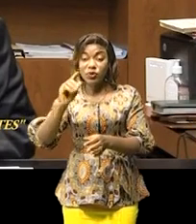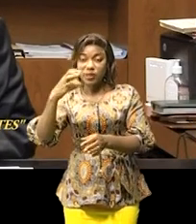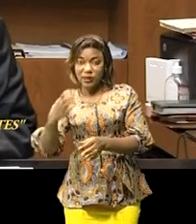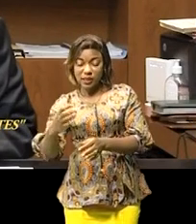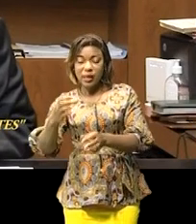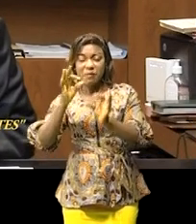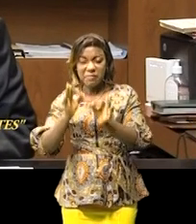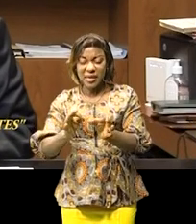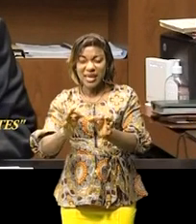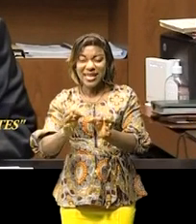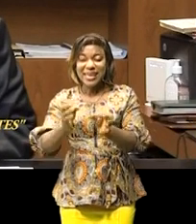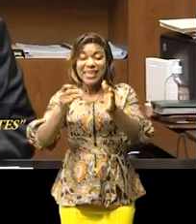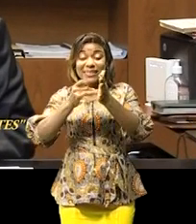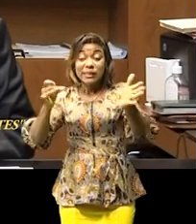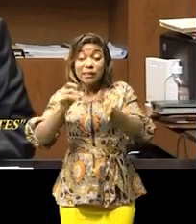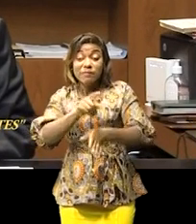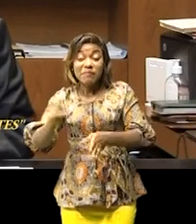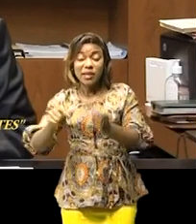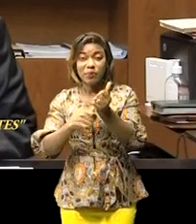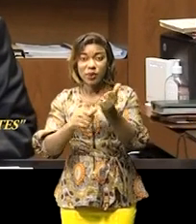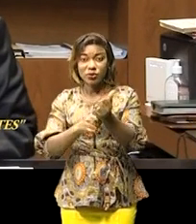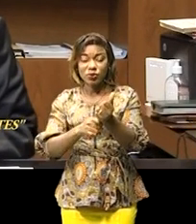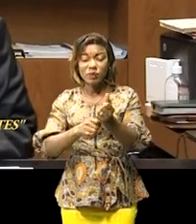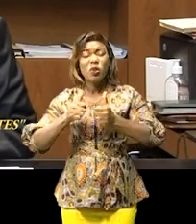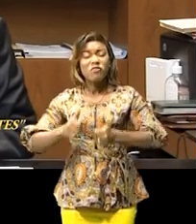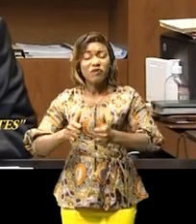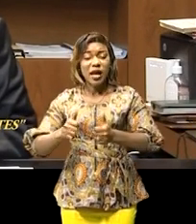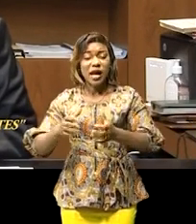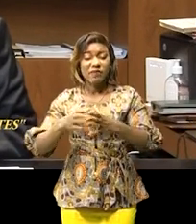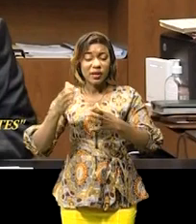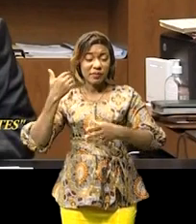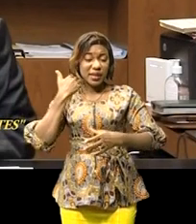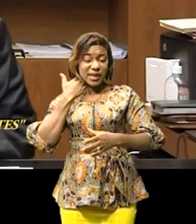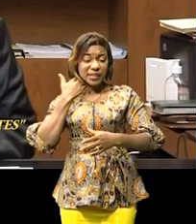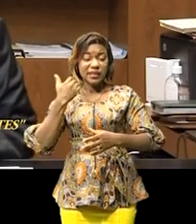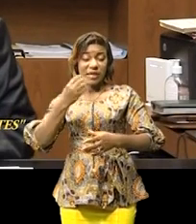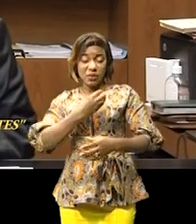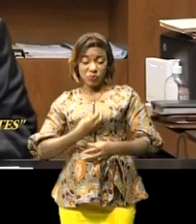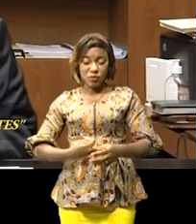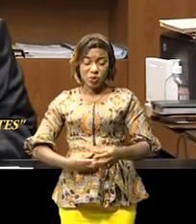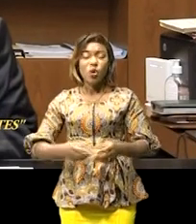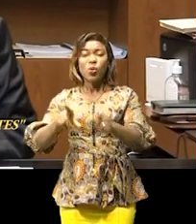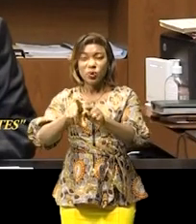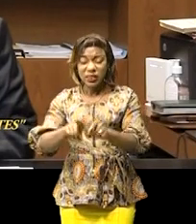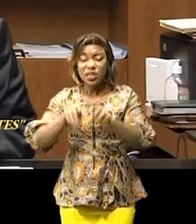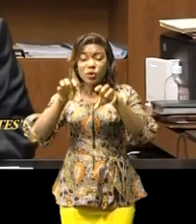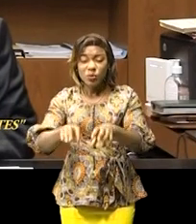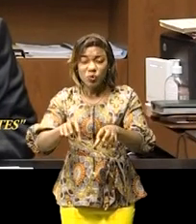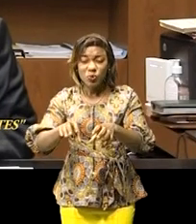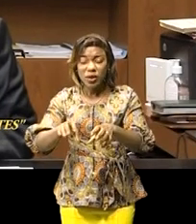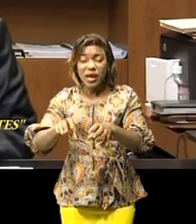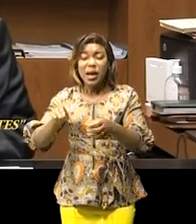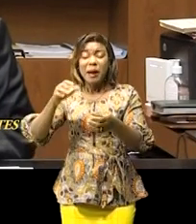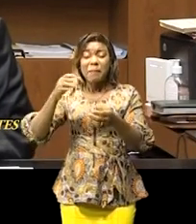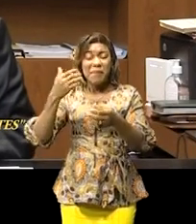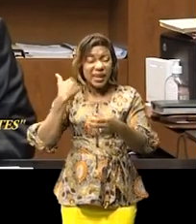personnes vivant avec cette maladie silencieuse et mortelle. La RDC est gravement impactée par les menaces virales, le VIH,